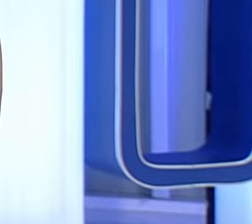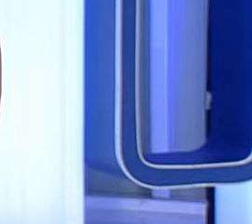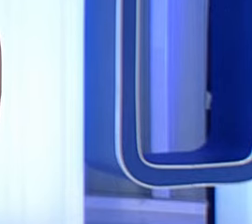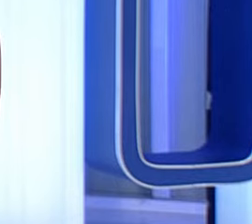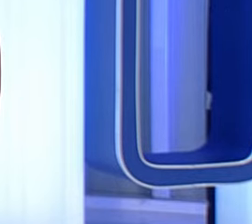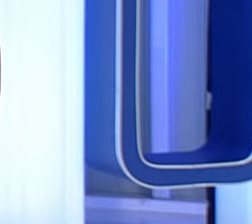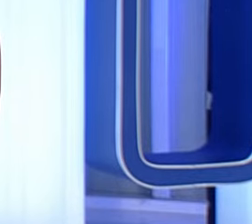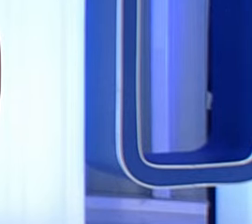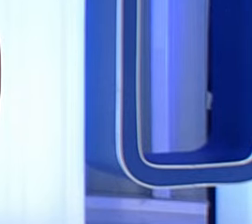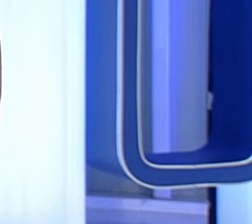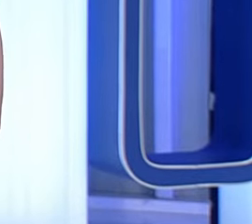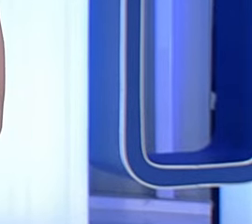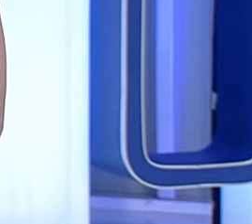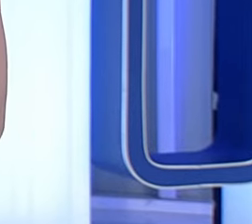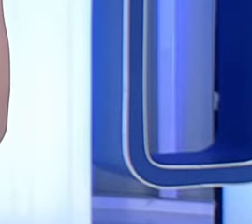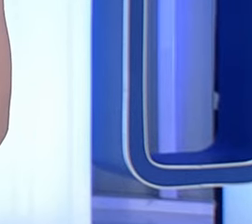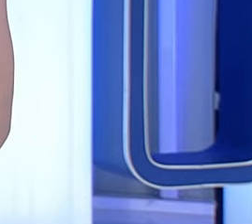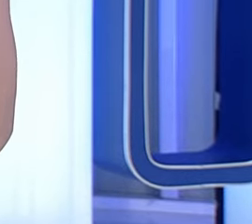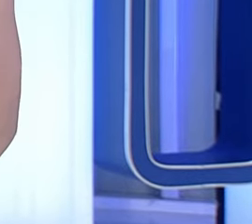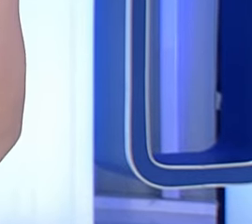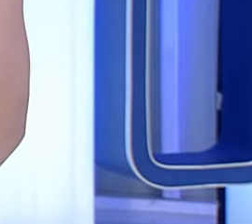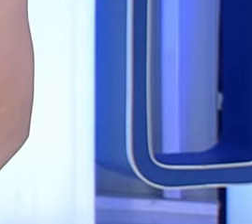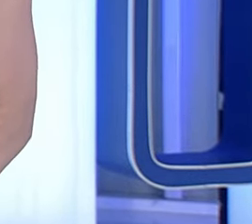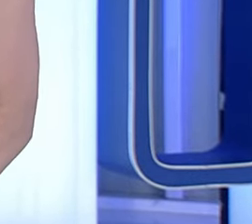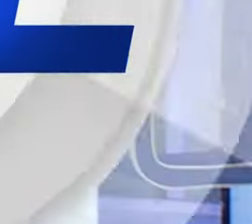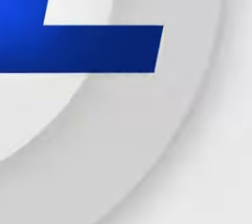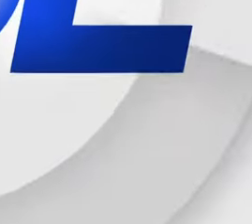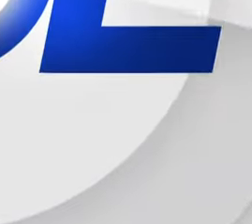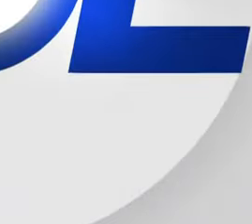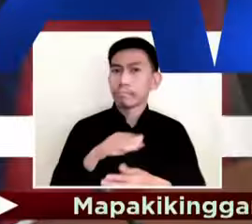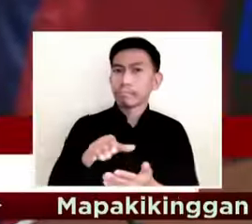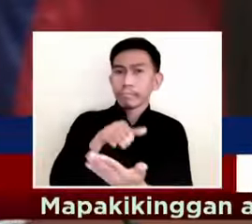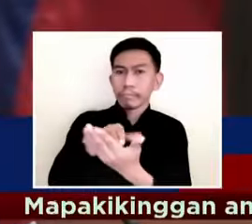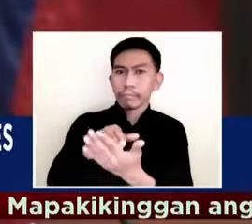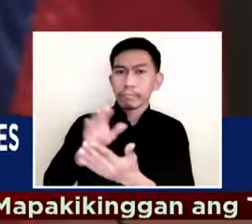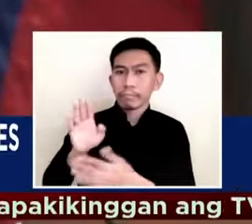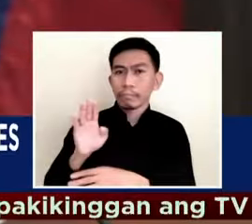nasabing ban. Nagpapatrol, Jack Batalyones.